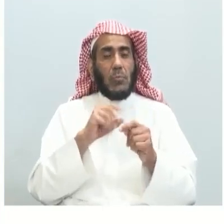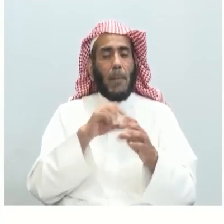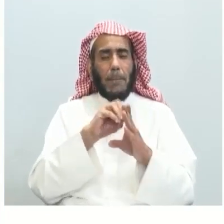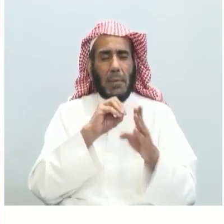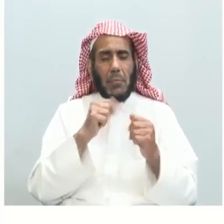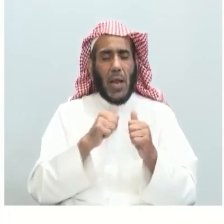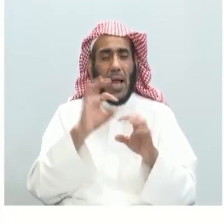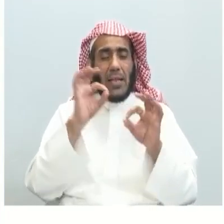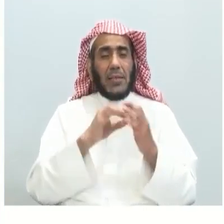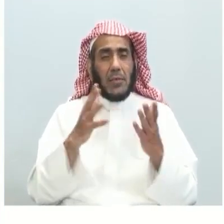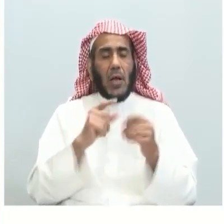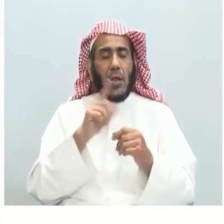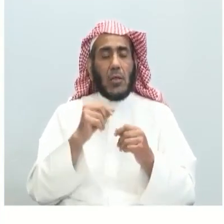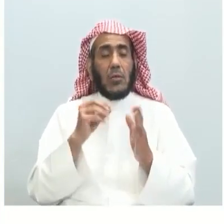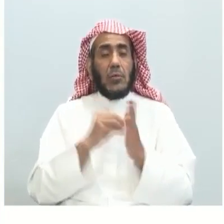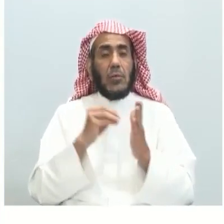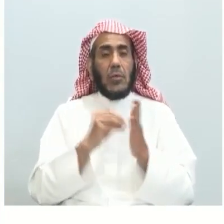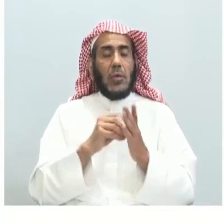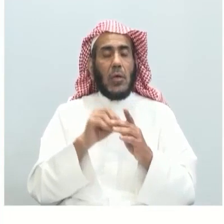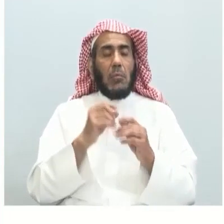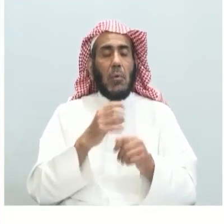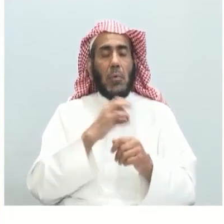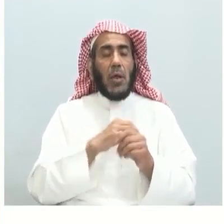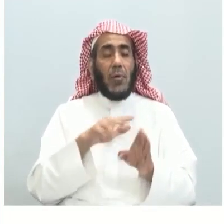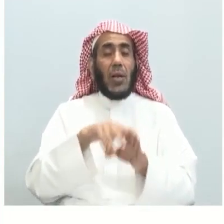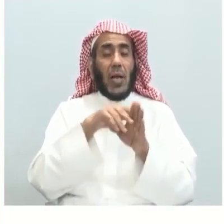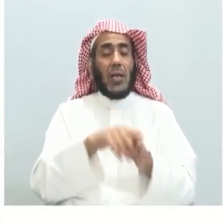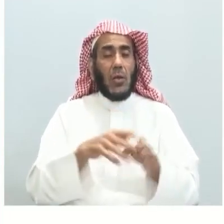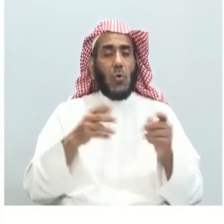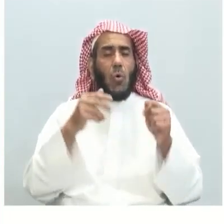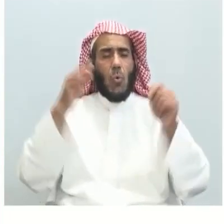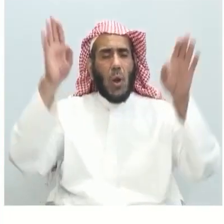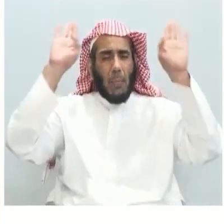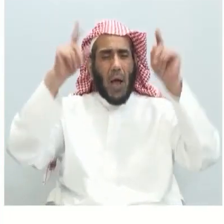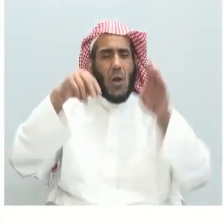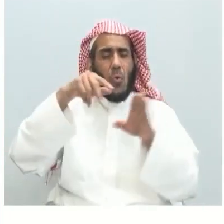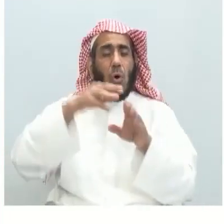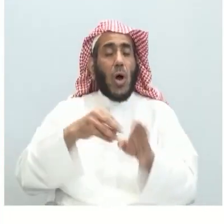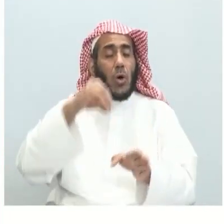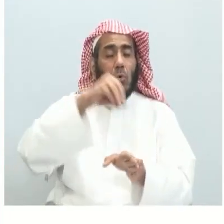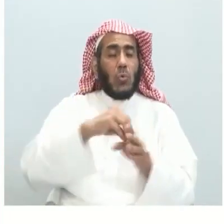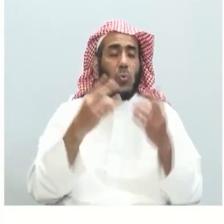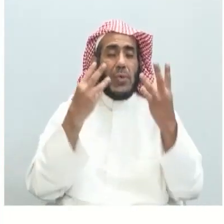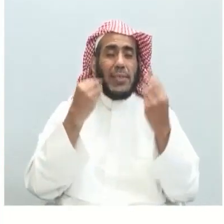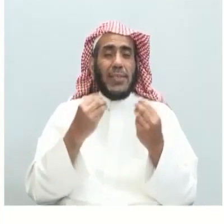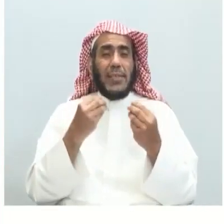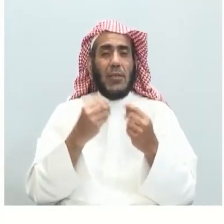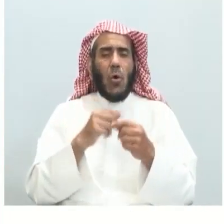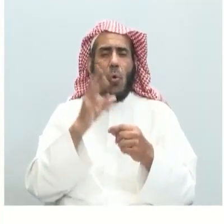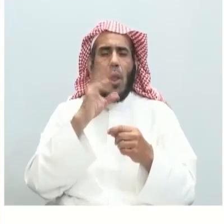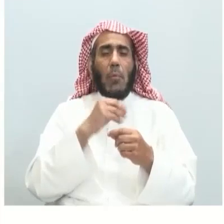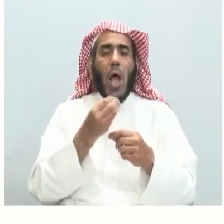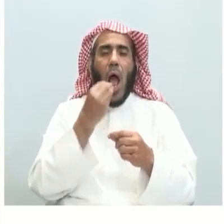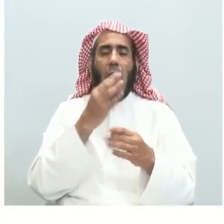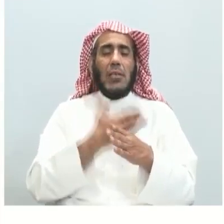الايات الكريمات ذكر الله تعالى منافع الخيل والبغال والحمير الركوب والزينه ولم يذكر